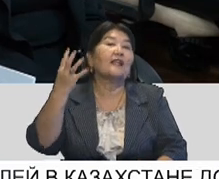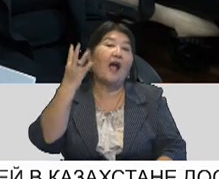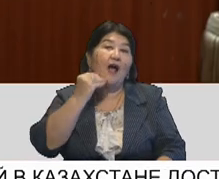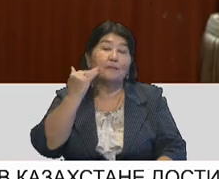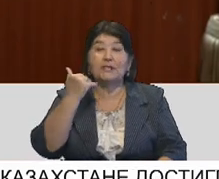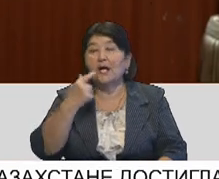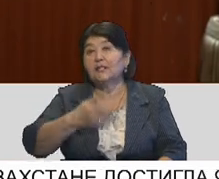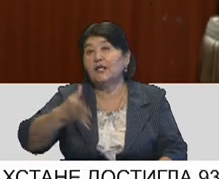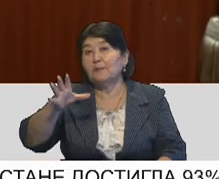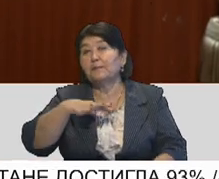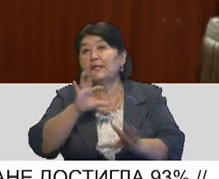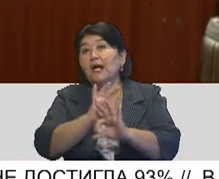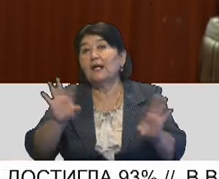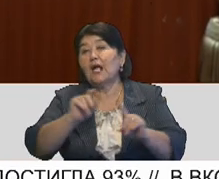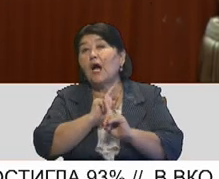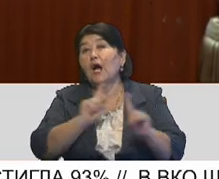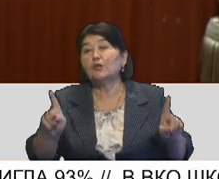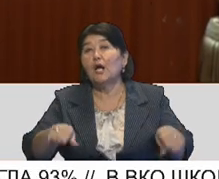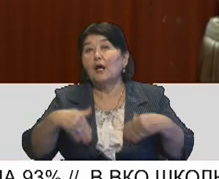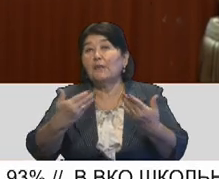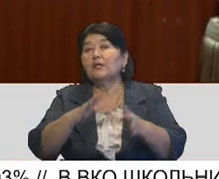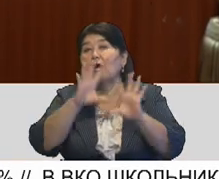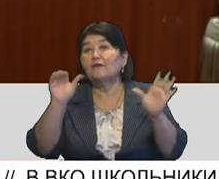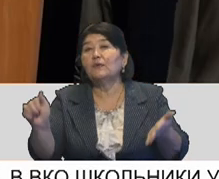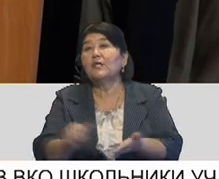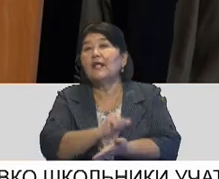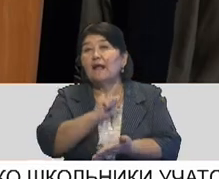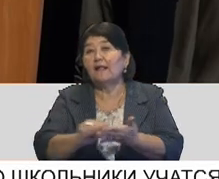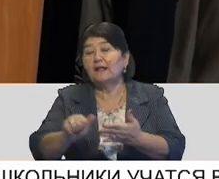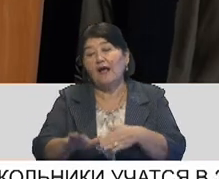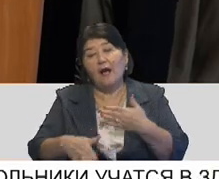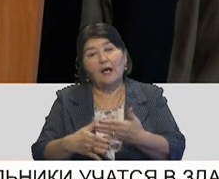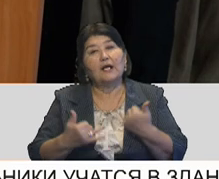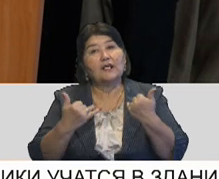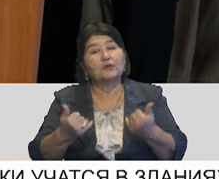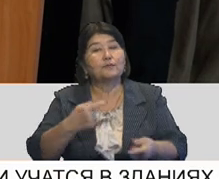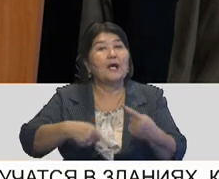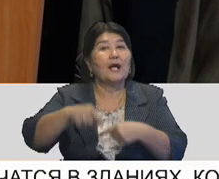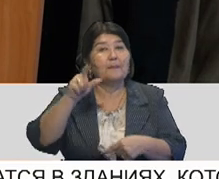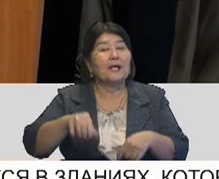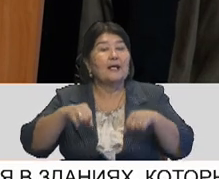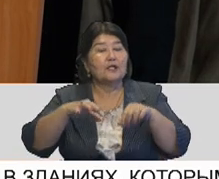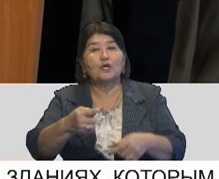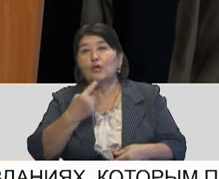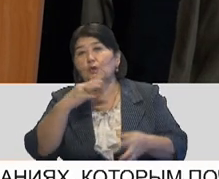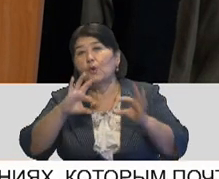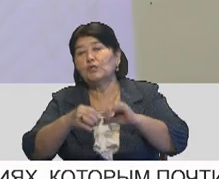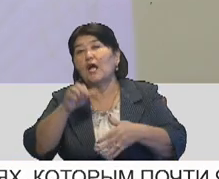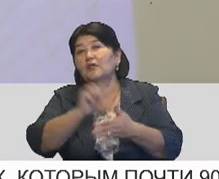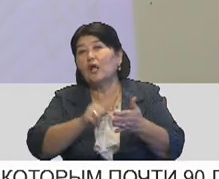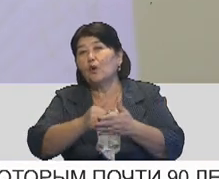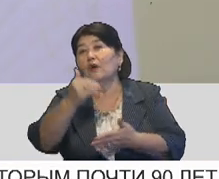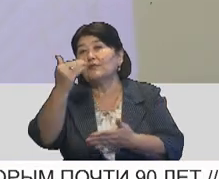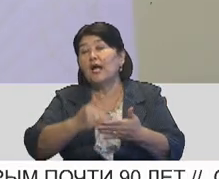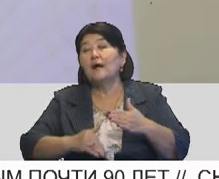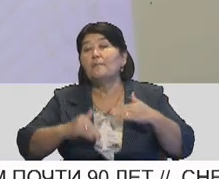На семинаре были разъяснены особенности подачи всеобщей декларации, оказания помощи предпринимателям в решении сложных налоговых задач и